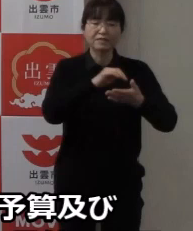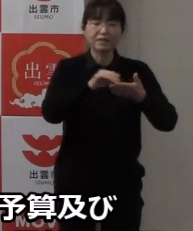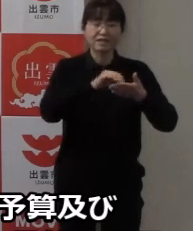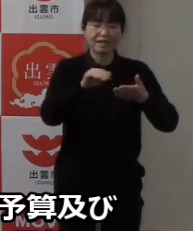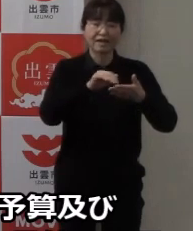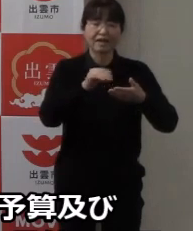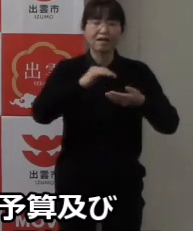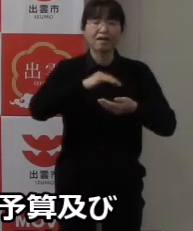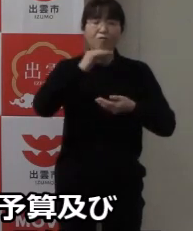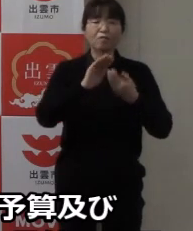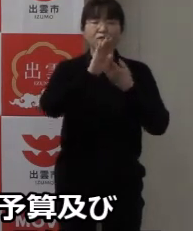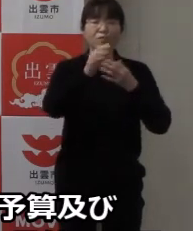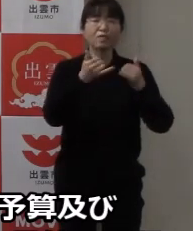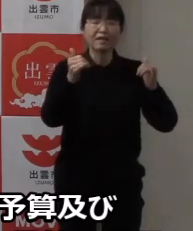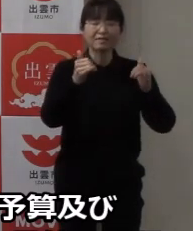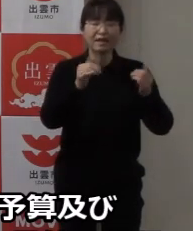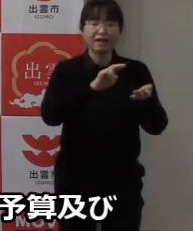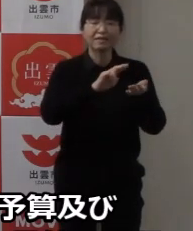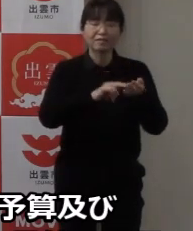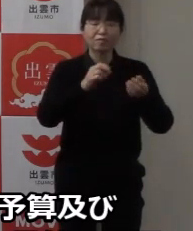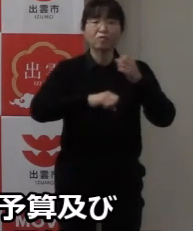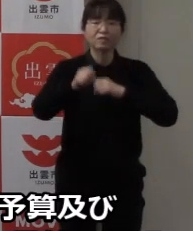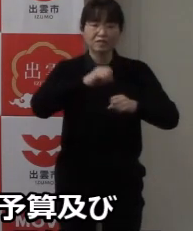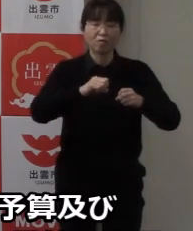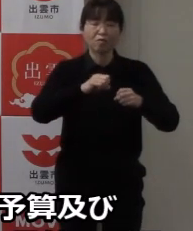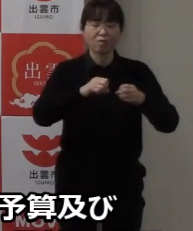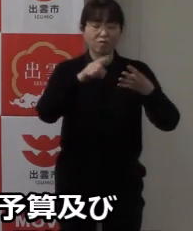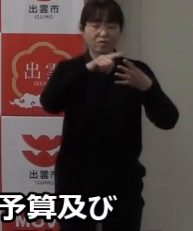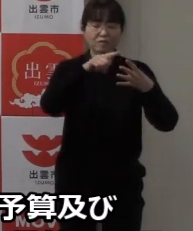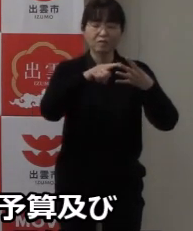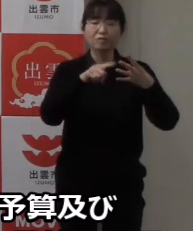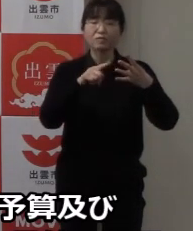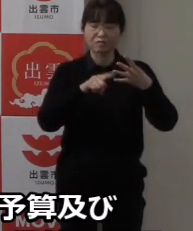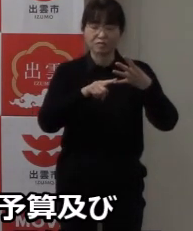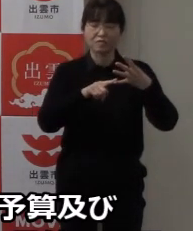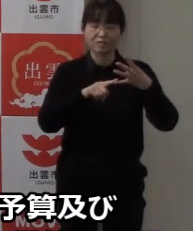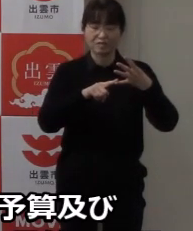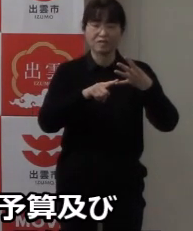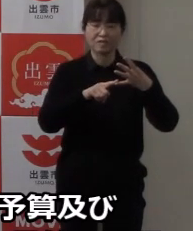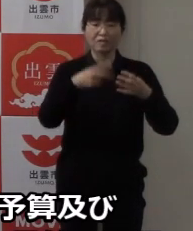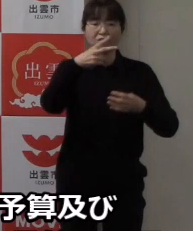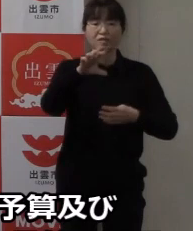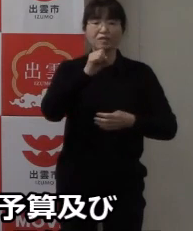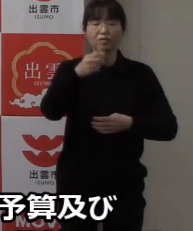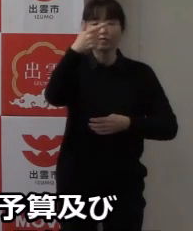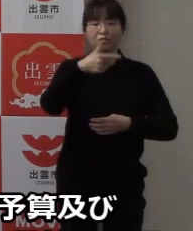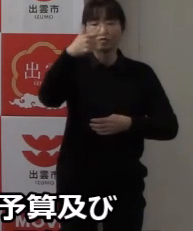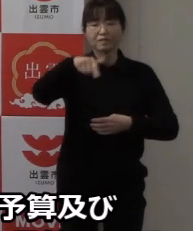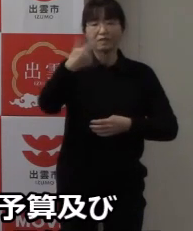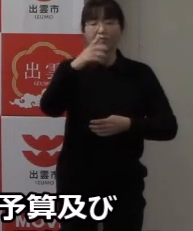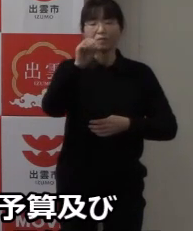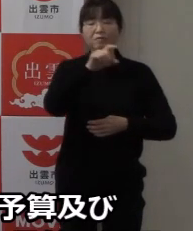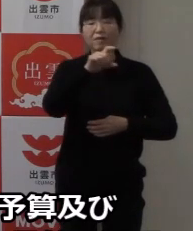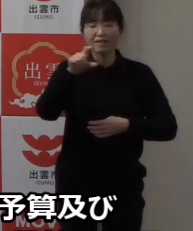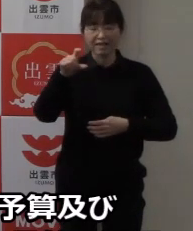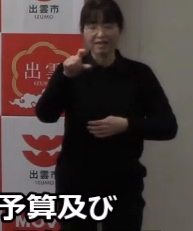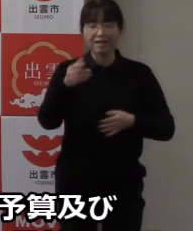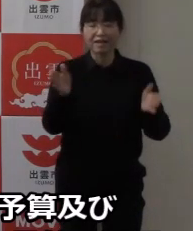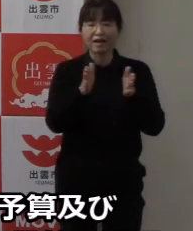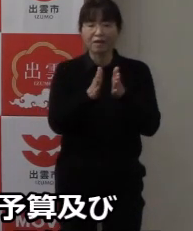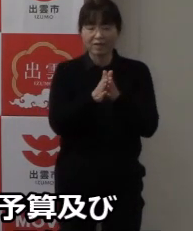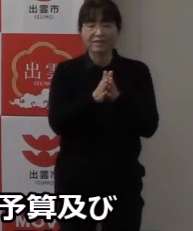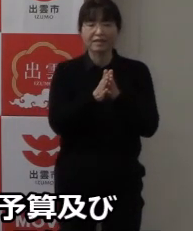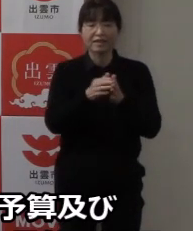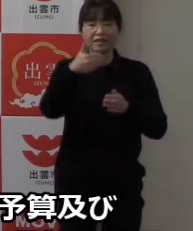後期高齢者医療事業など4会計で2億6600万円、合わせま